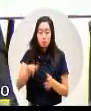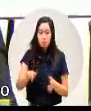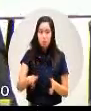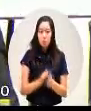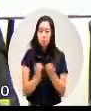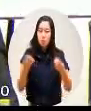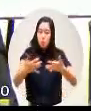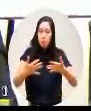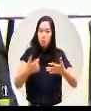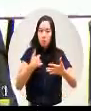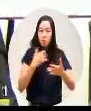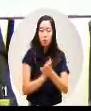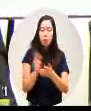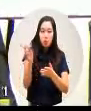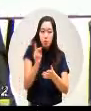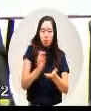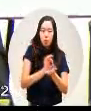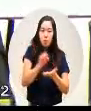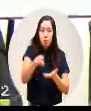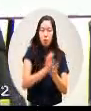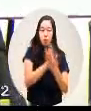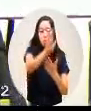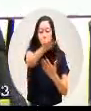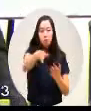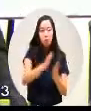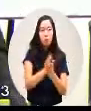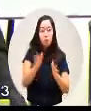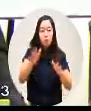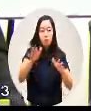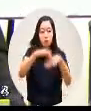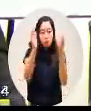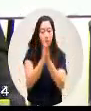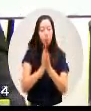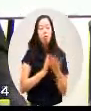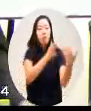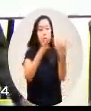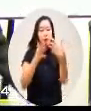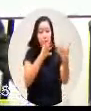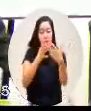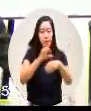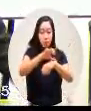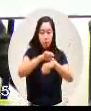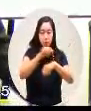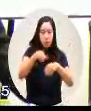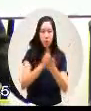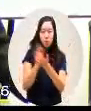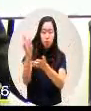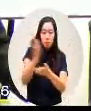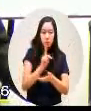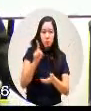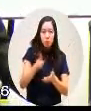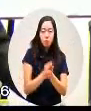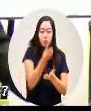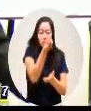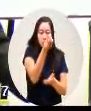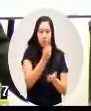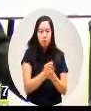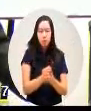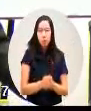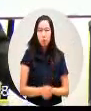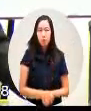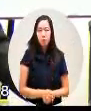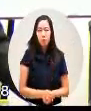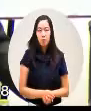吼，我是利用讲未来按总结算的时间啦、啊、吼啊，这今仔日有借着淡薄啊吼啊安